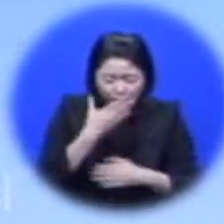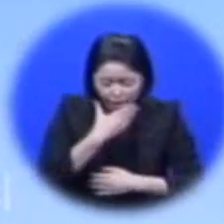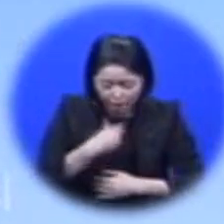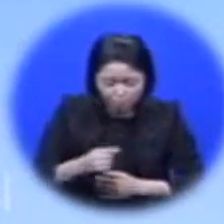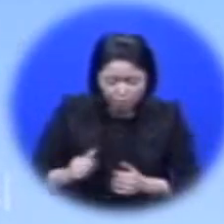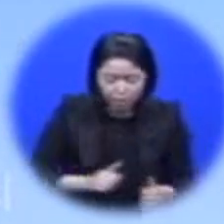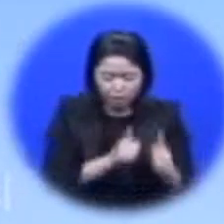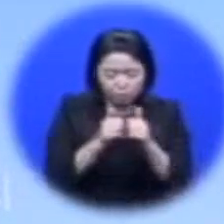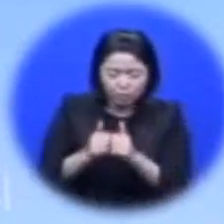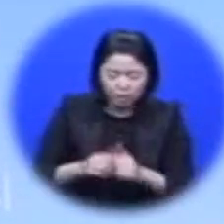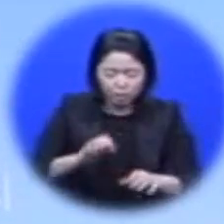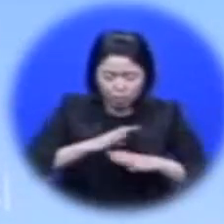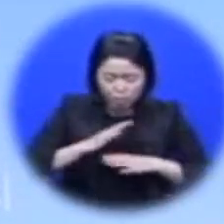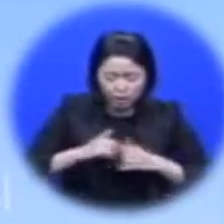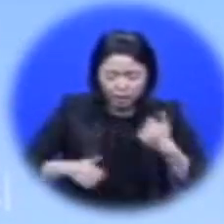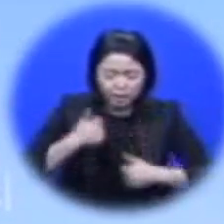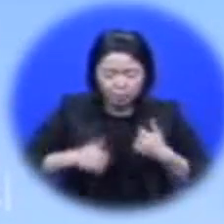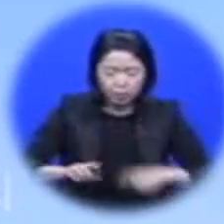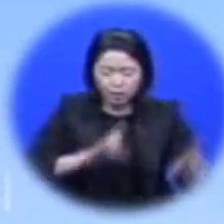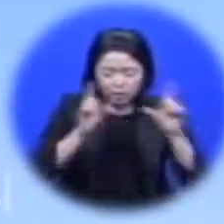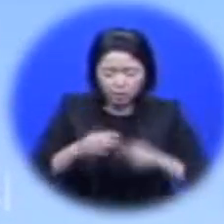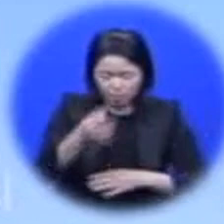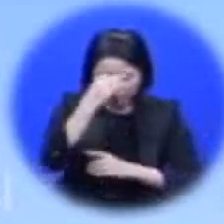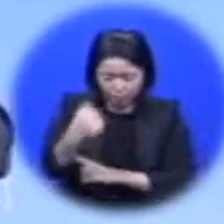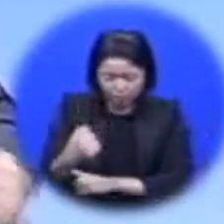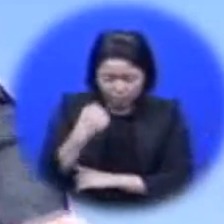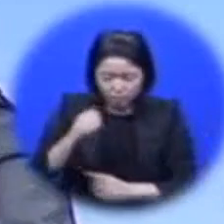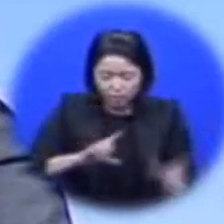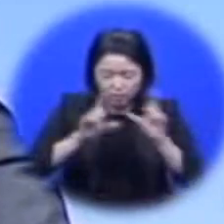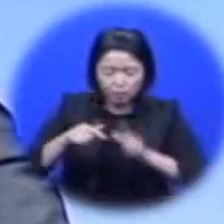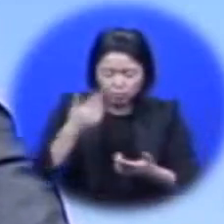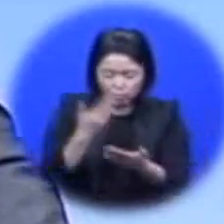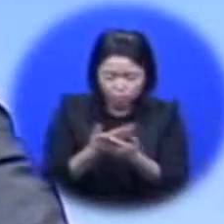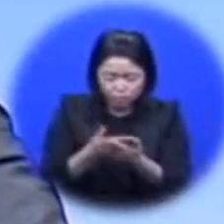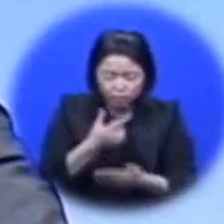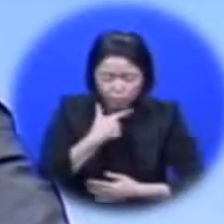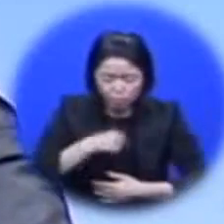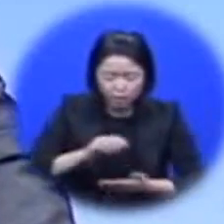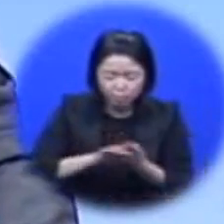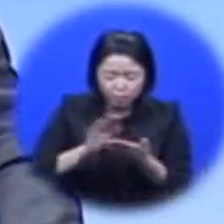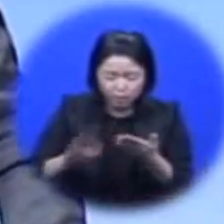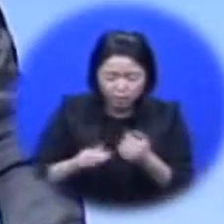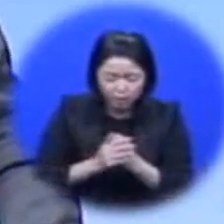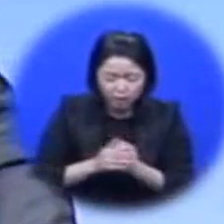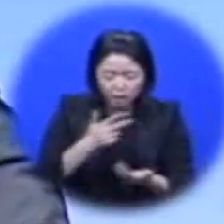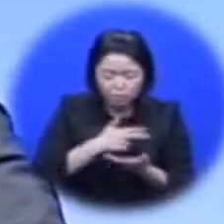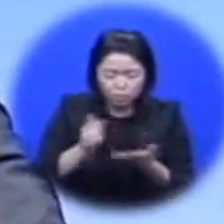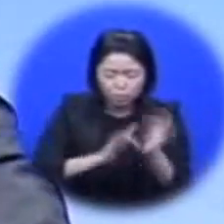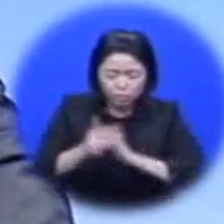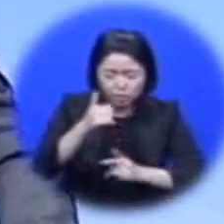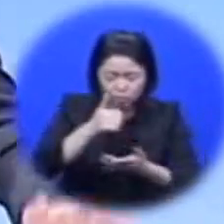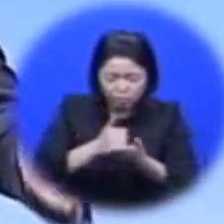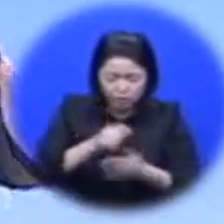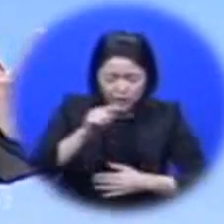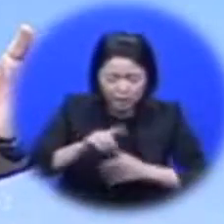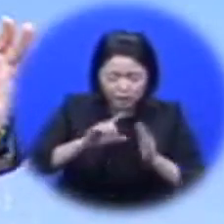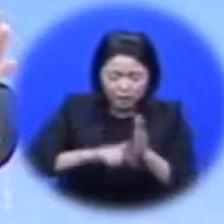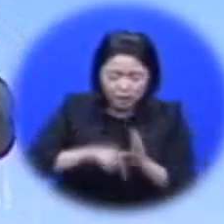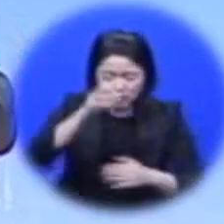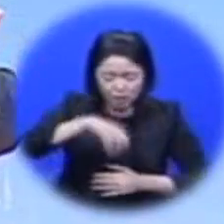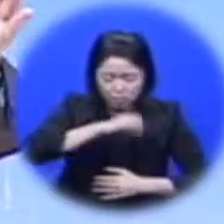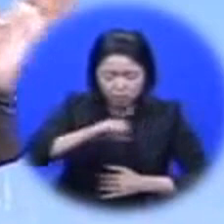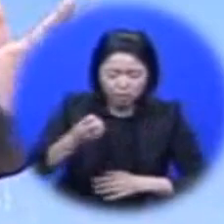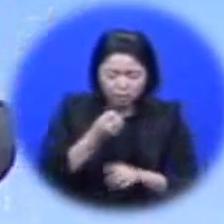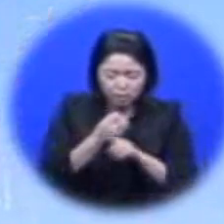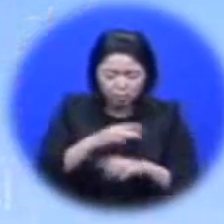동행하는 놀라운 기쁨의 삶, 능력의 삶을 주시기를 원합니다. 주 예수님, 이 시간에 십자가의